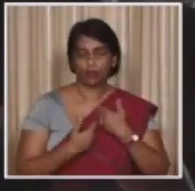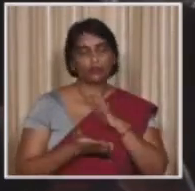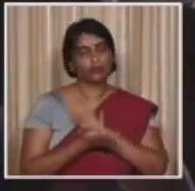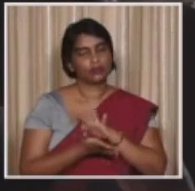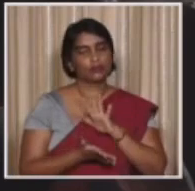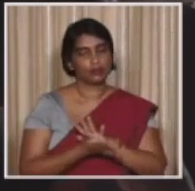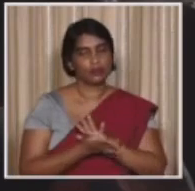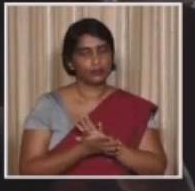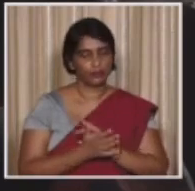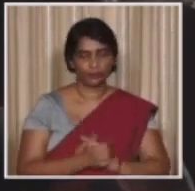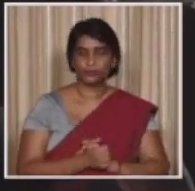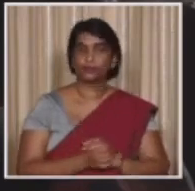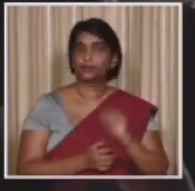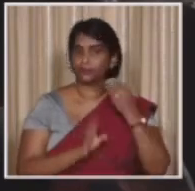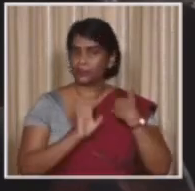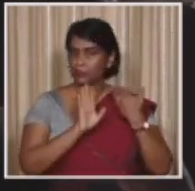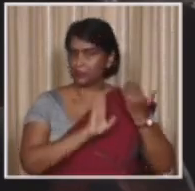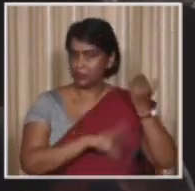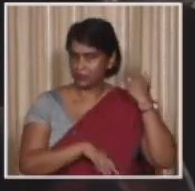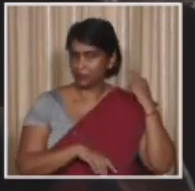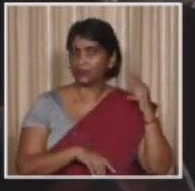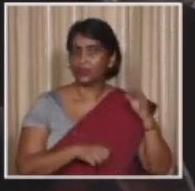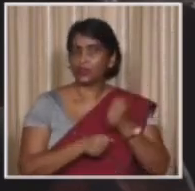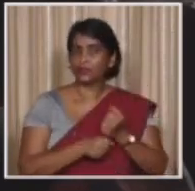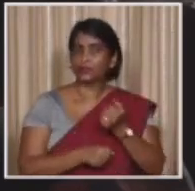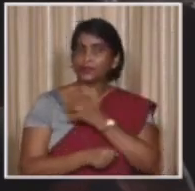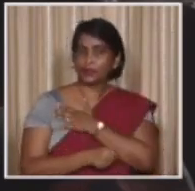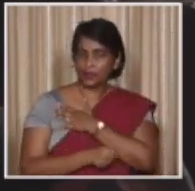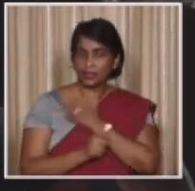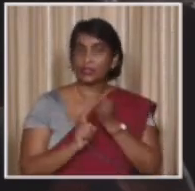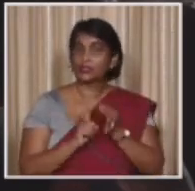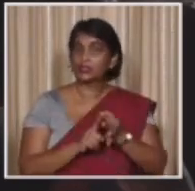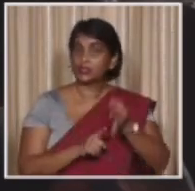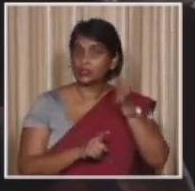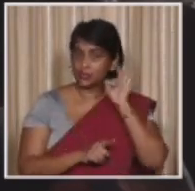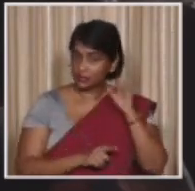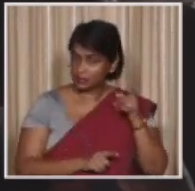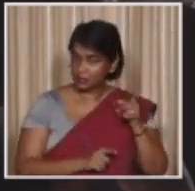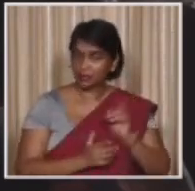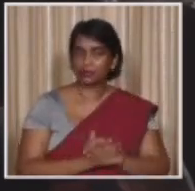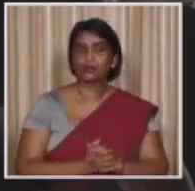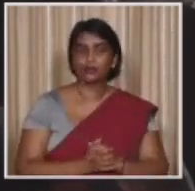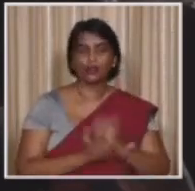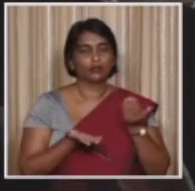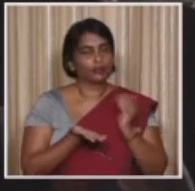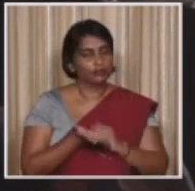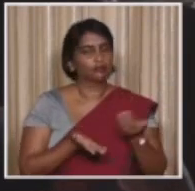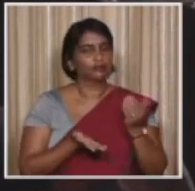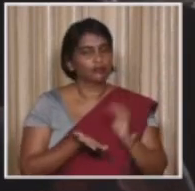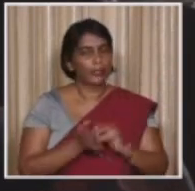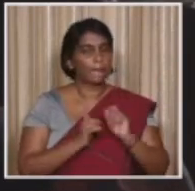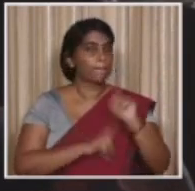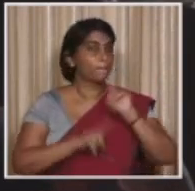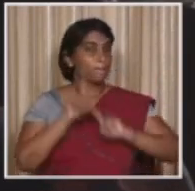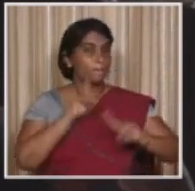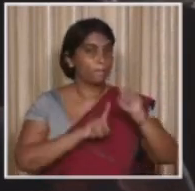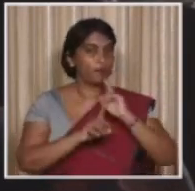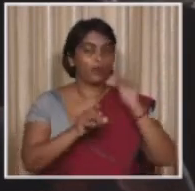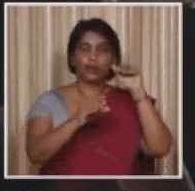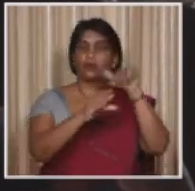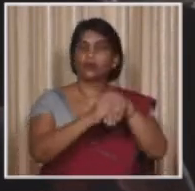වෙනවා. මොකද එදා ගෝඨාභය රාජපක්ෂ ජනාධිපතිවරයාට දිගින් දිගටම පාර්ලිමේන්තුව